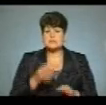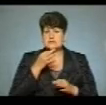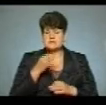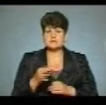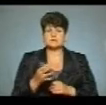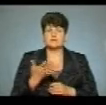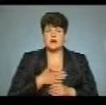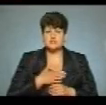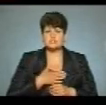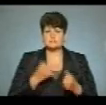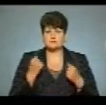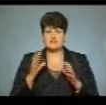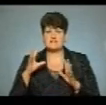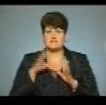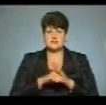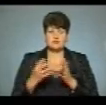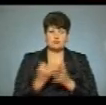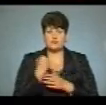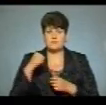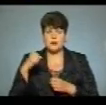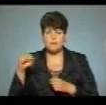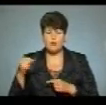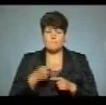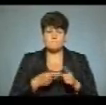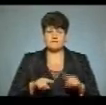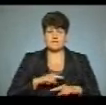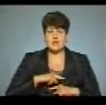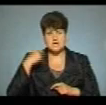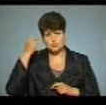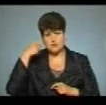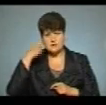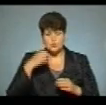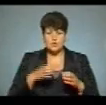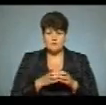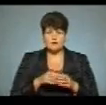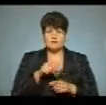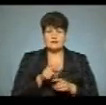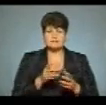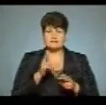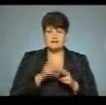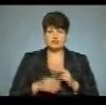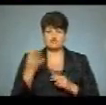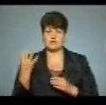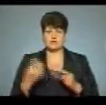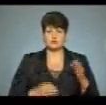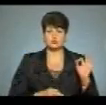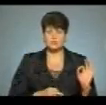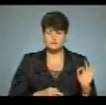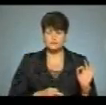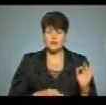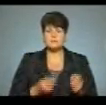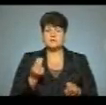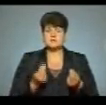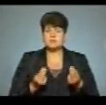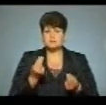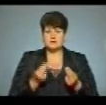до фіналу наші спортсмени увійшли, здобувши перемогу у півфінальному матчі з турецькою командою. Ця гра завершилась з рахунком 4-0. Під час групового